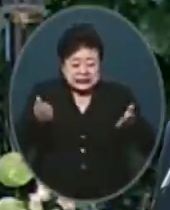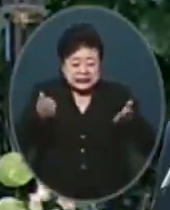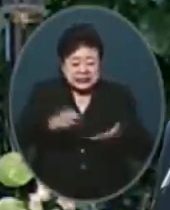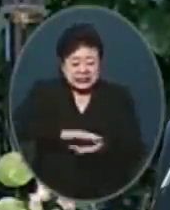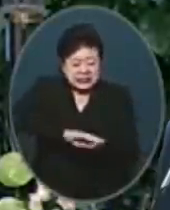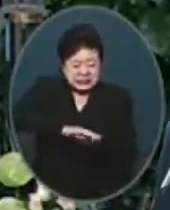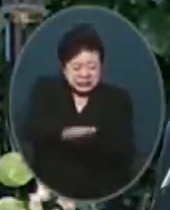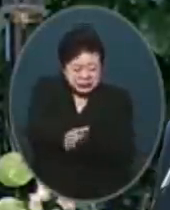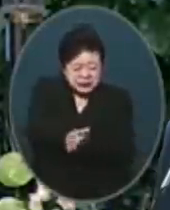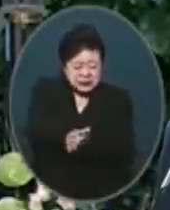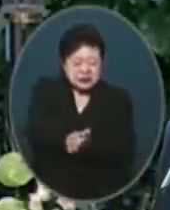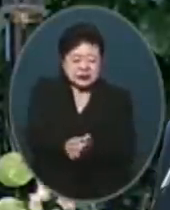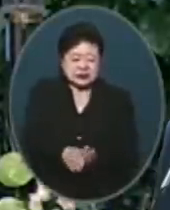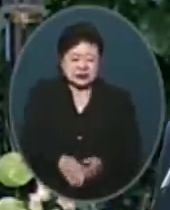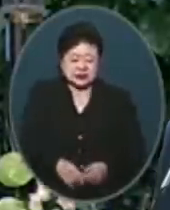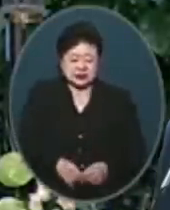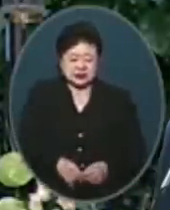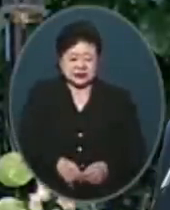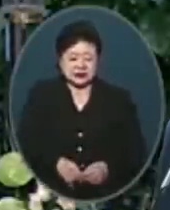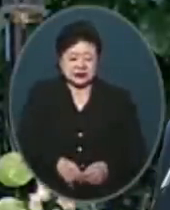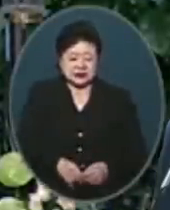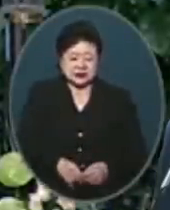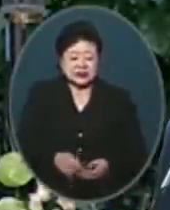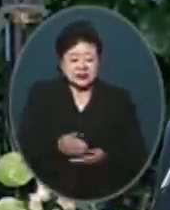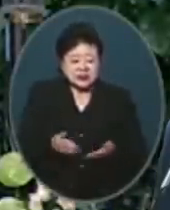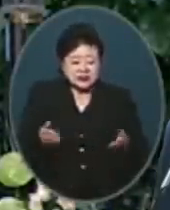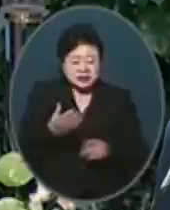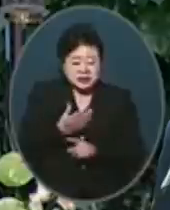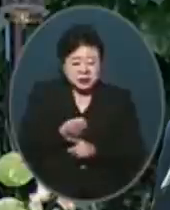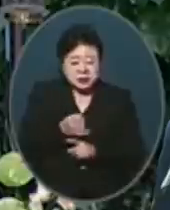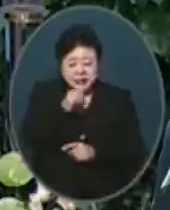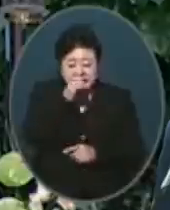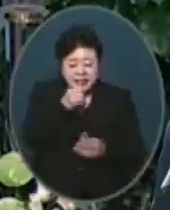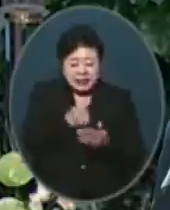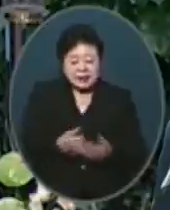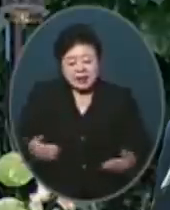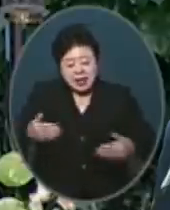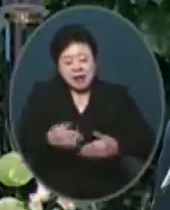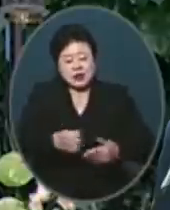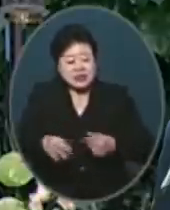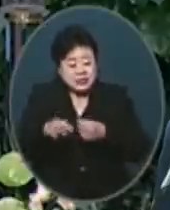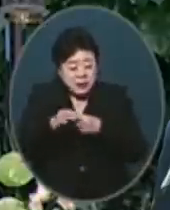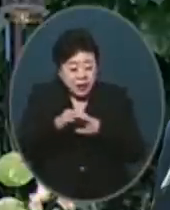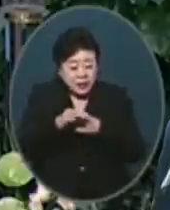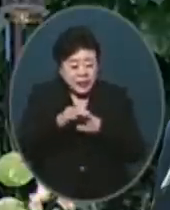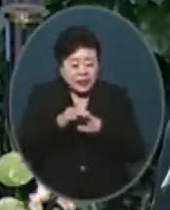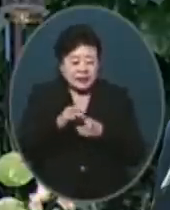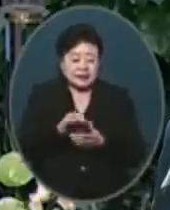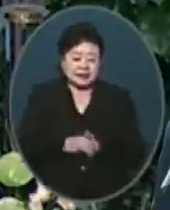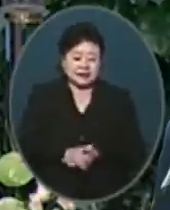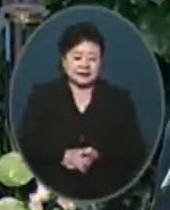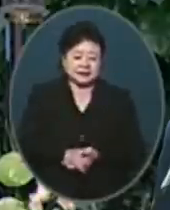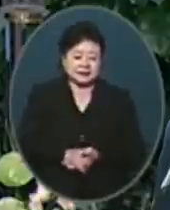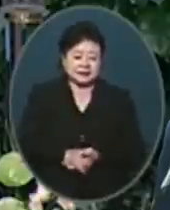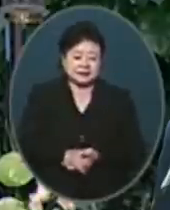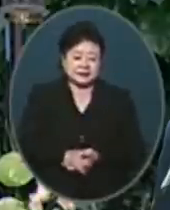진 흙그릇이 보배를 끌어안고 있으면